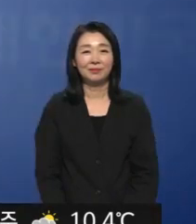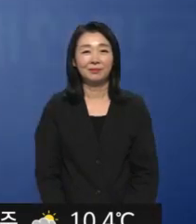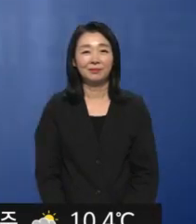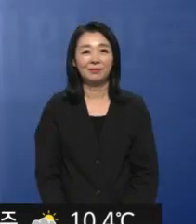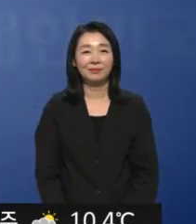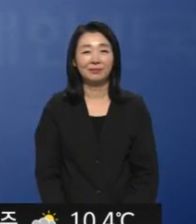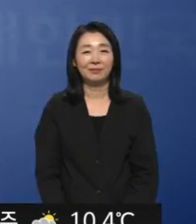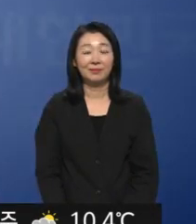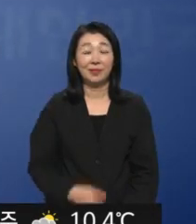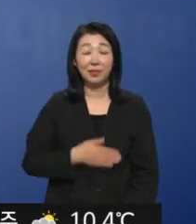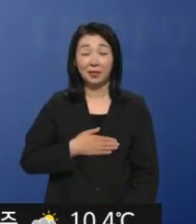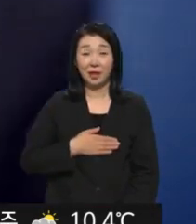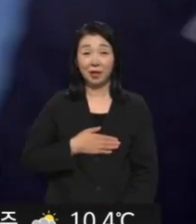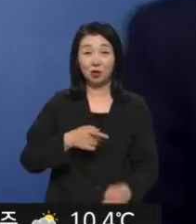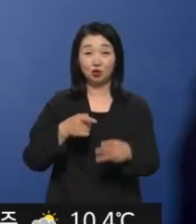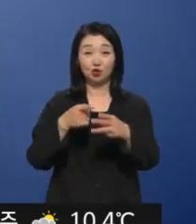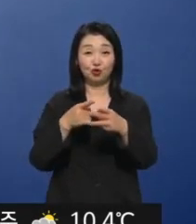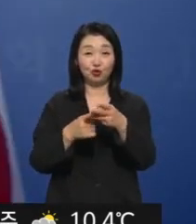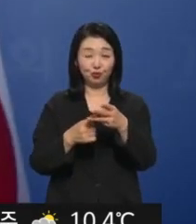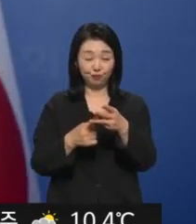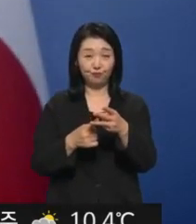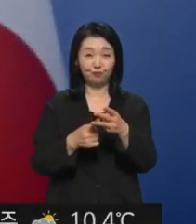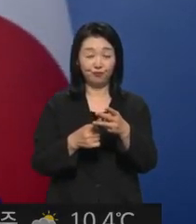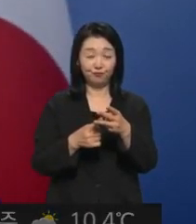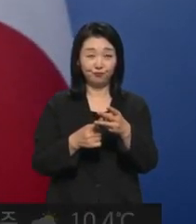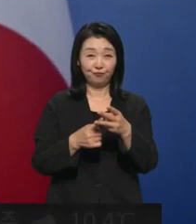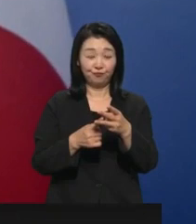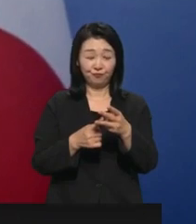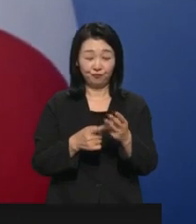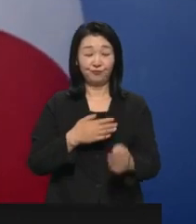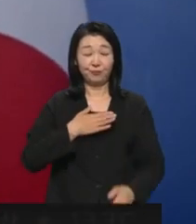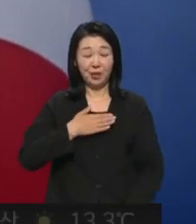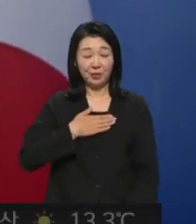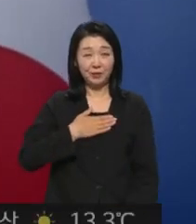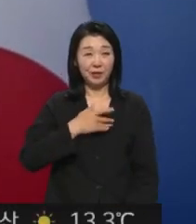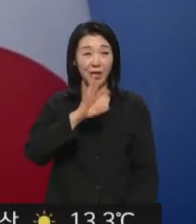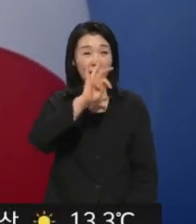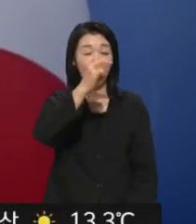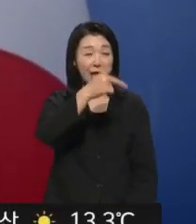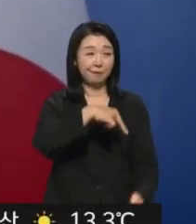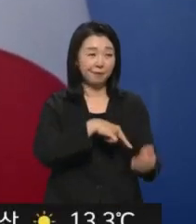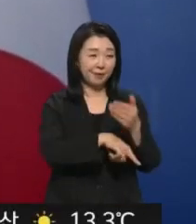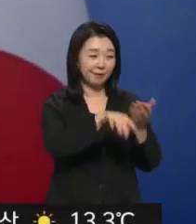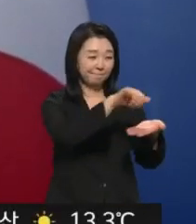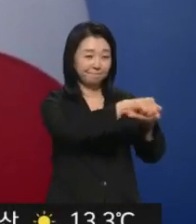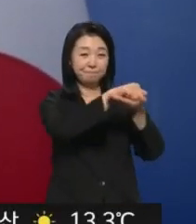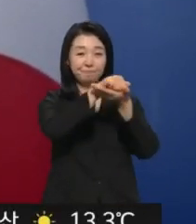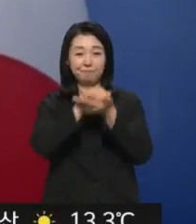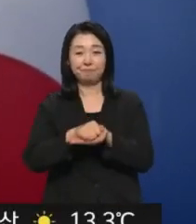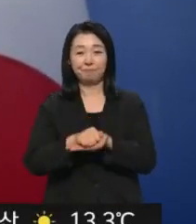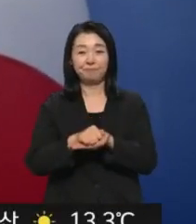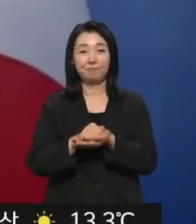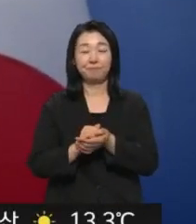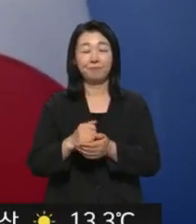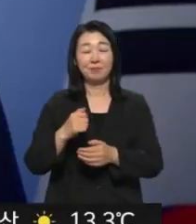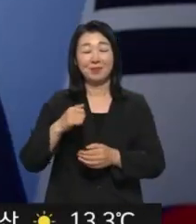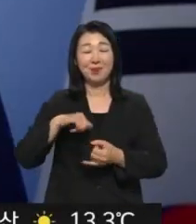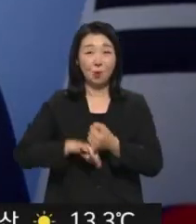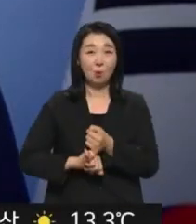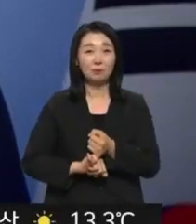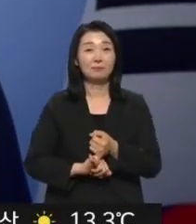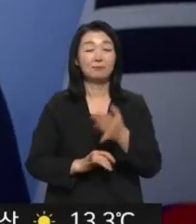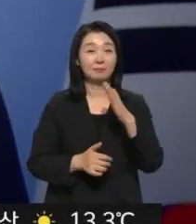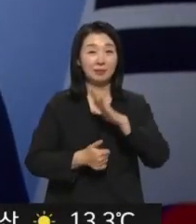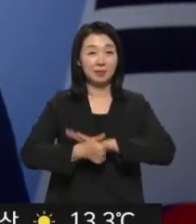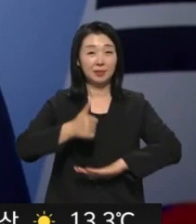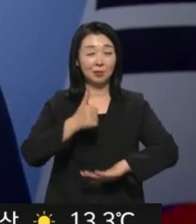저 윤석열은 안철수 후보의 뜻을 받아 반드시 승리하여